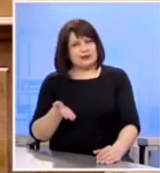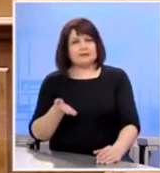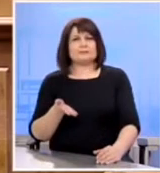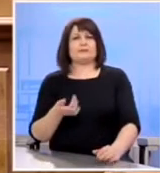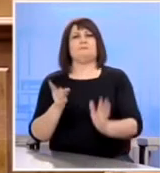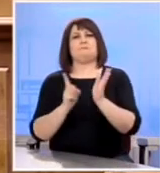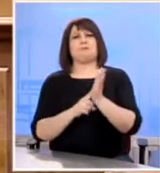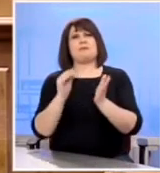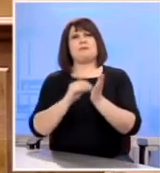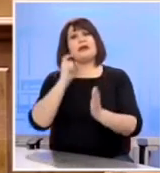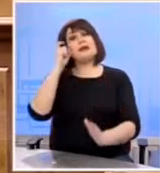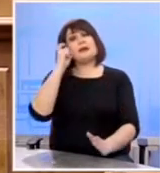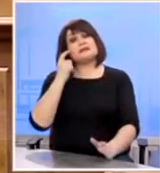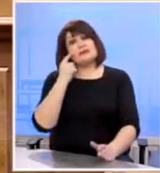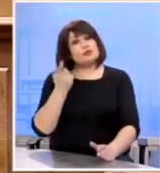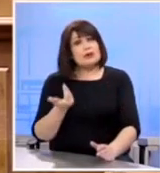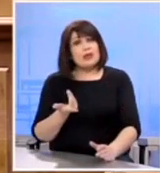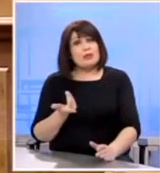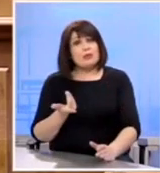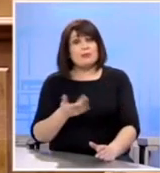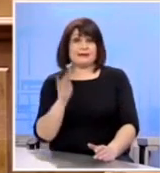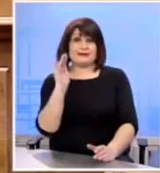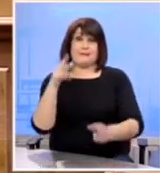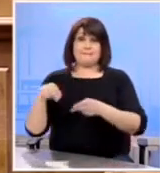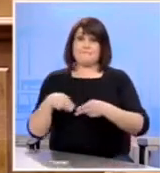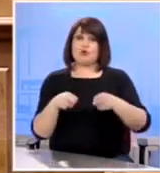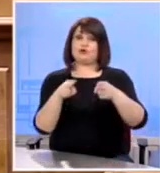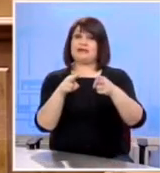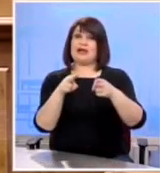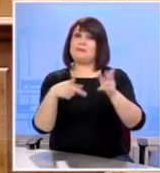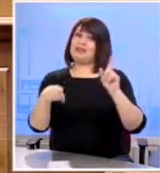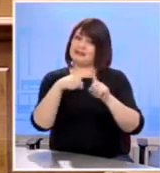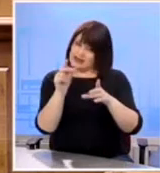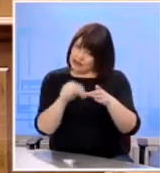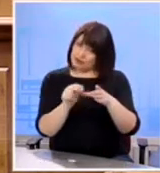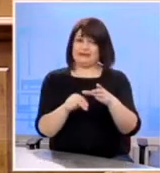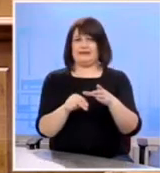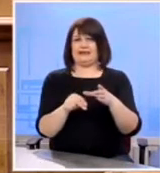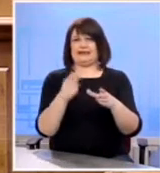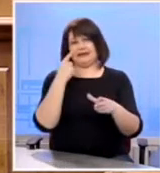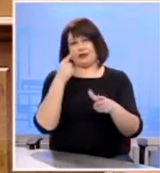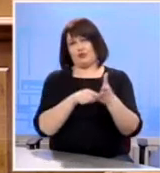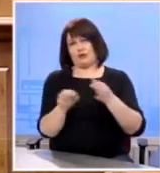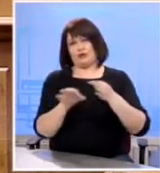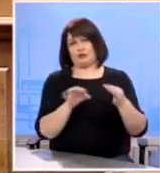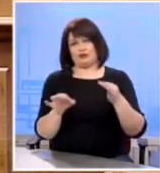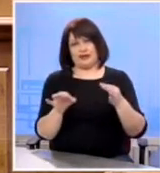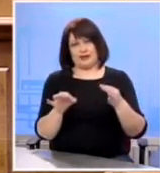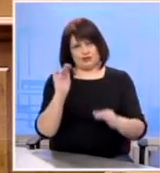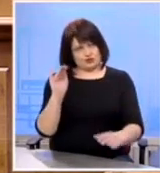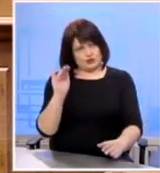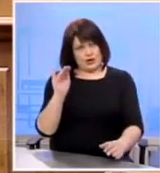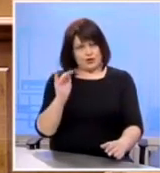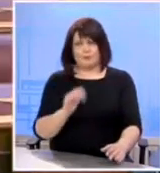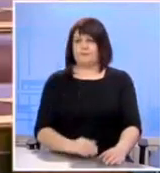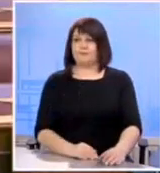Πρέπει να ξανασκεφτούμε και να καλώ και το ποτάμι να έχει θετική στάση στο νομοσχέδιο.